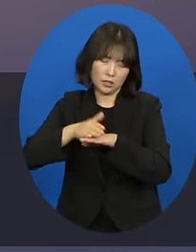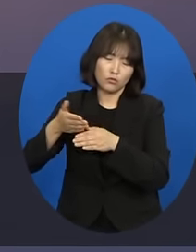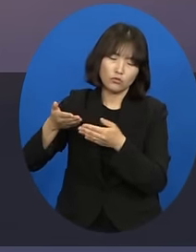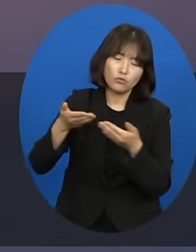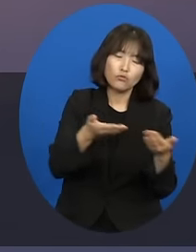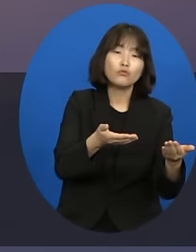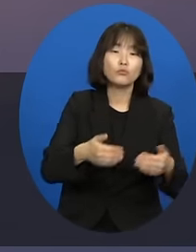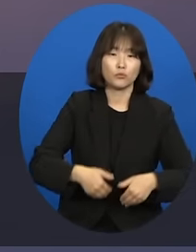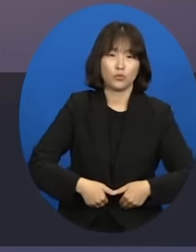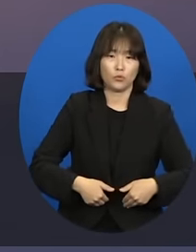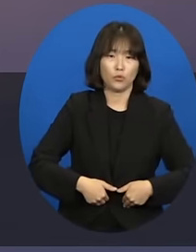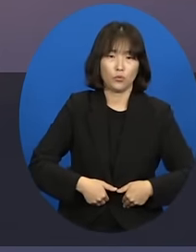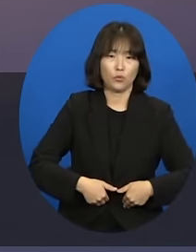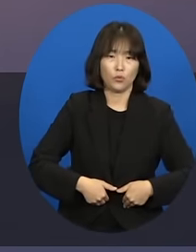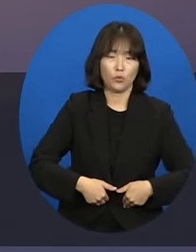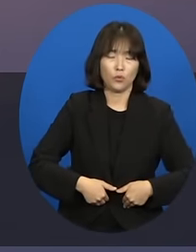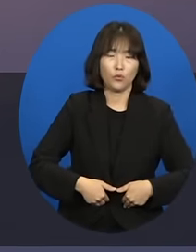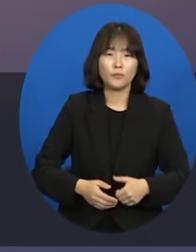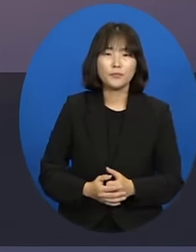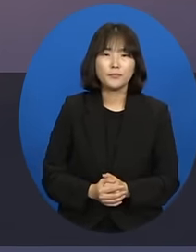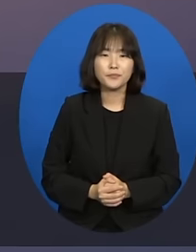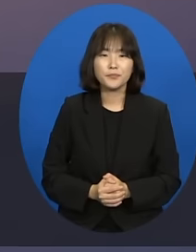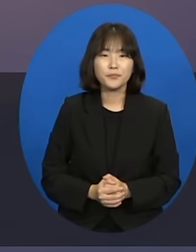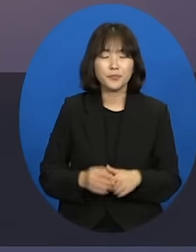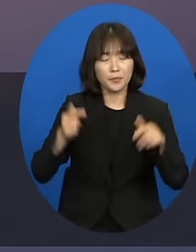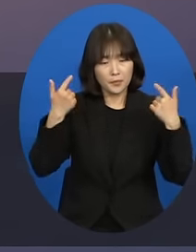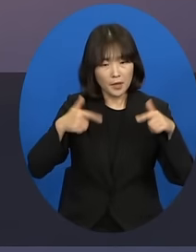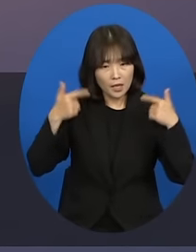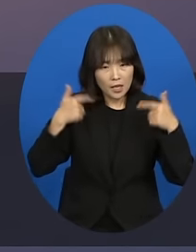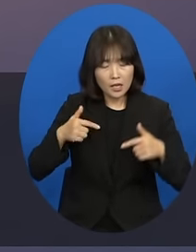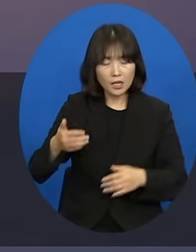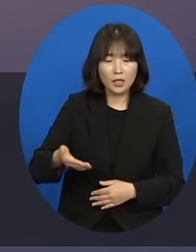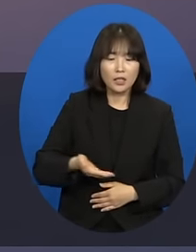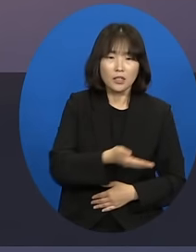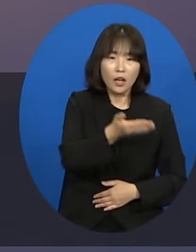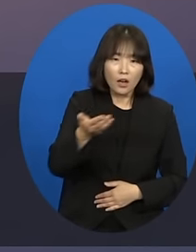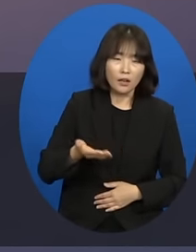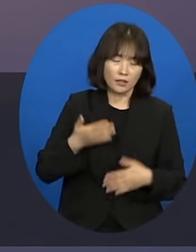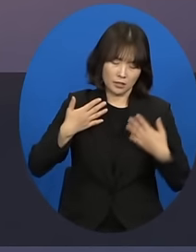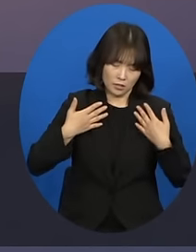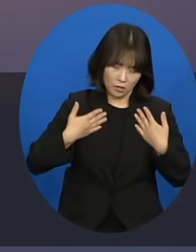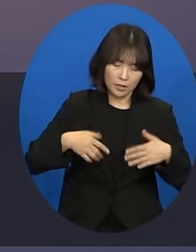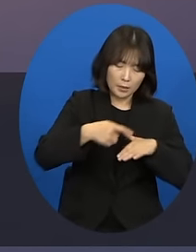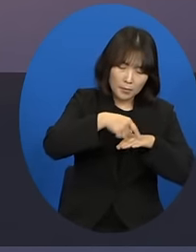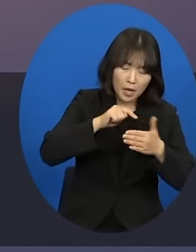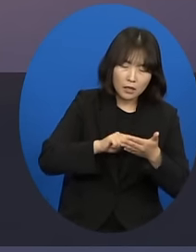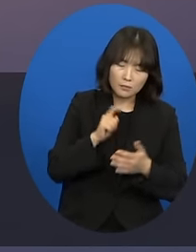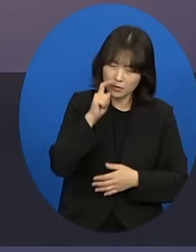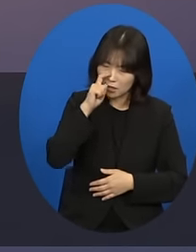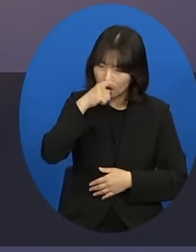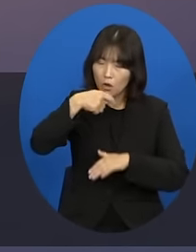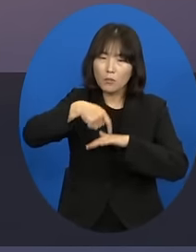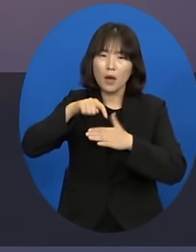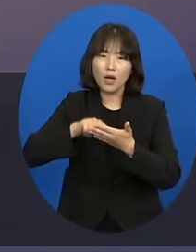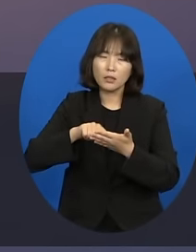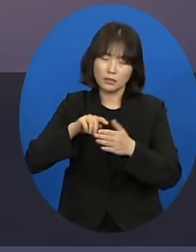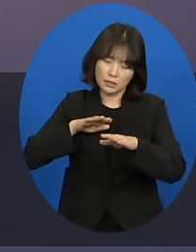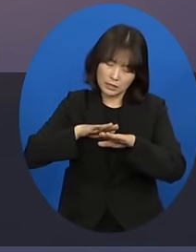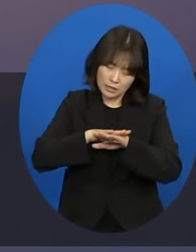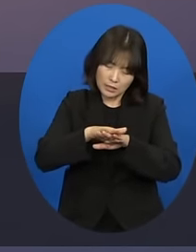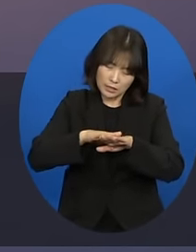나에게 나와서 날마다 너희의 연약한 부분들, 더러워지는 마음들을 씻어야 하는 것을